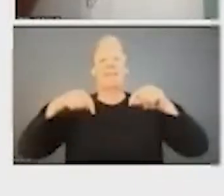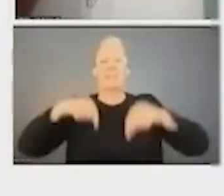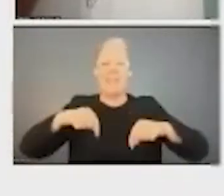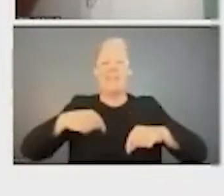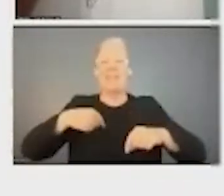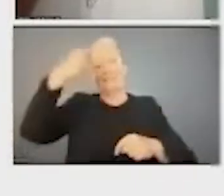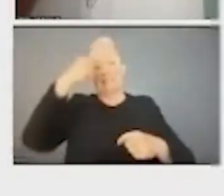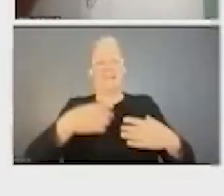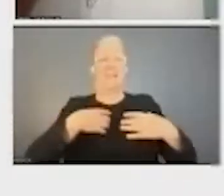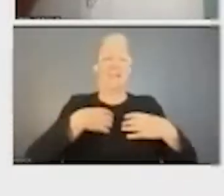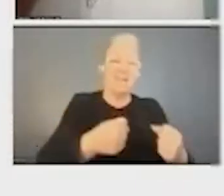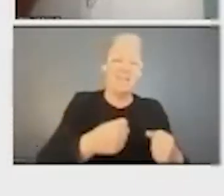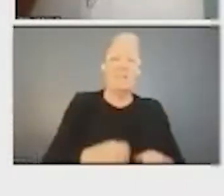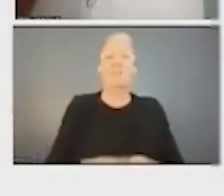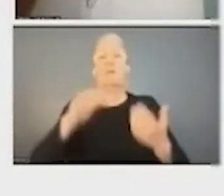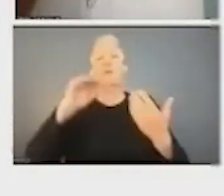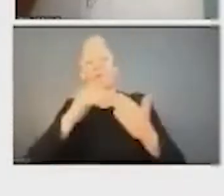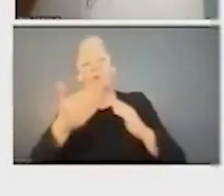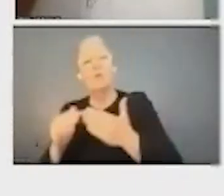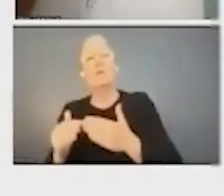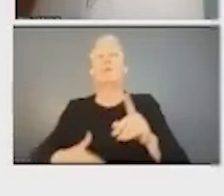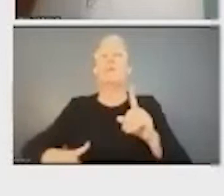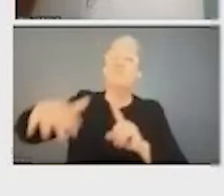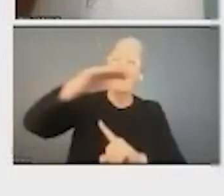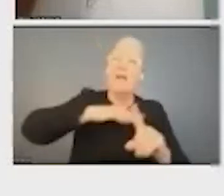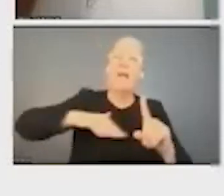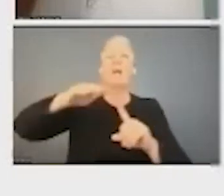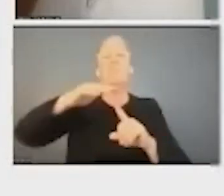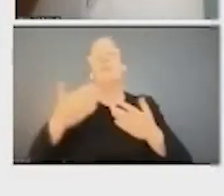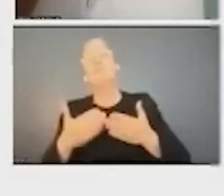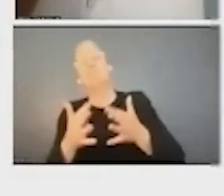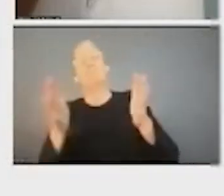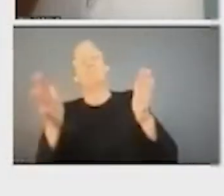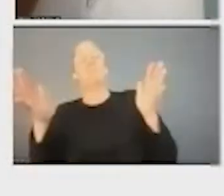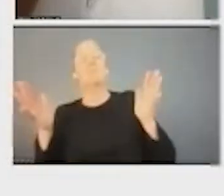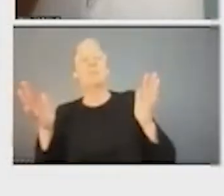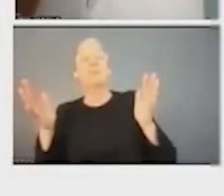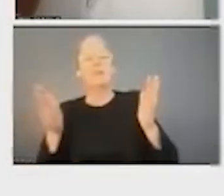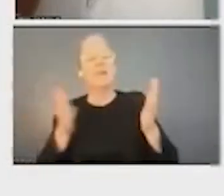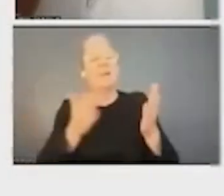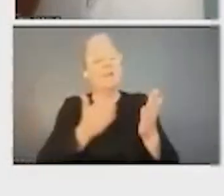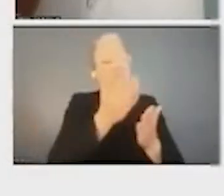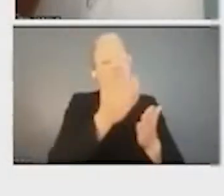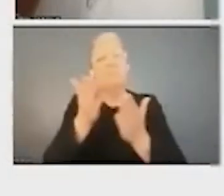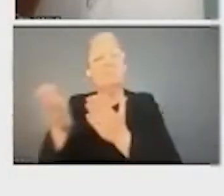النقطة بالنسبة للصحة في مجتمعاتنا في البيئة.